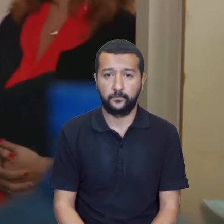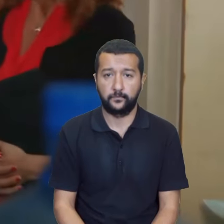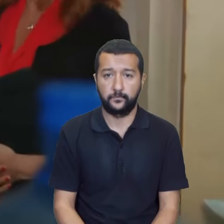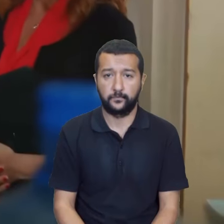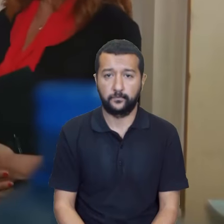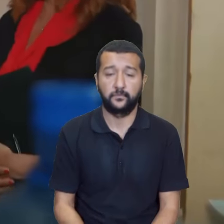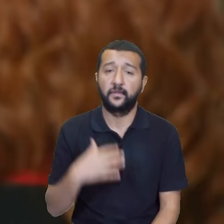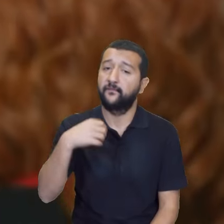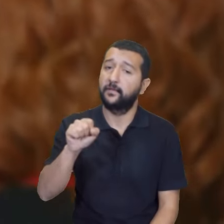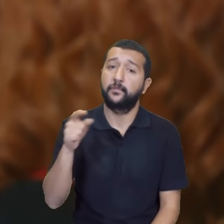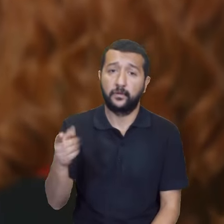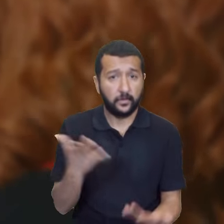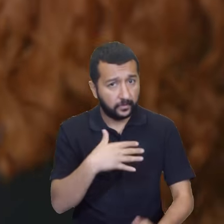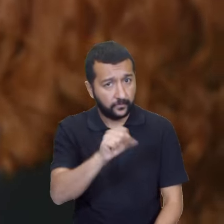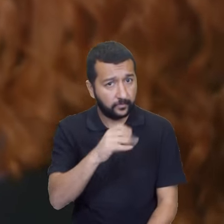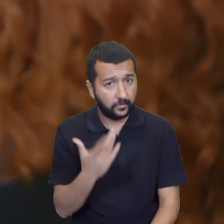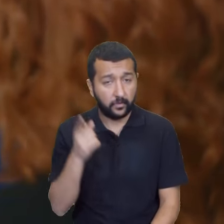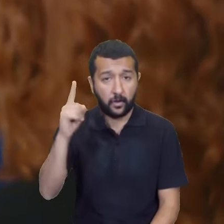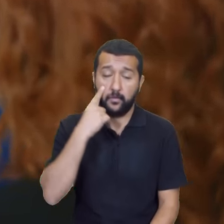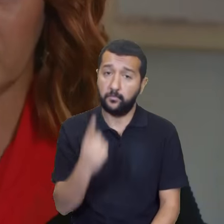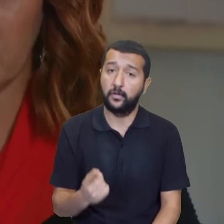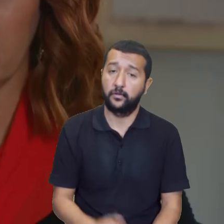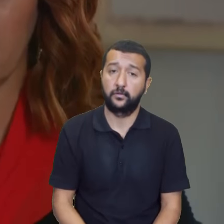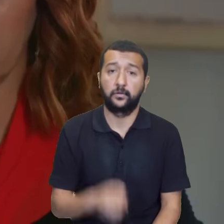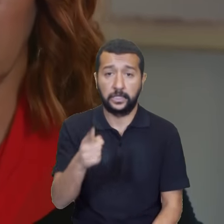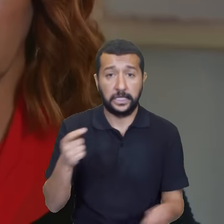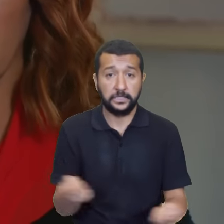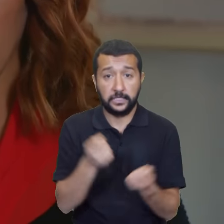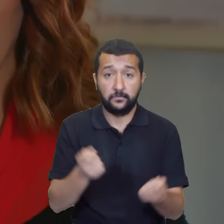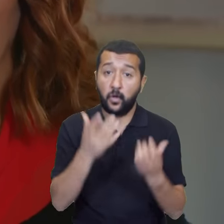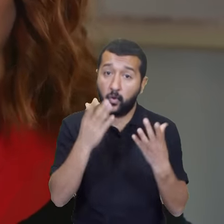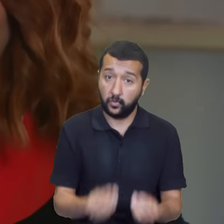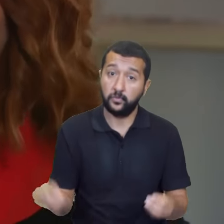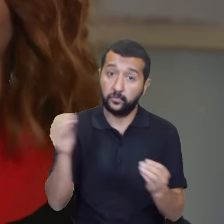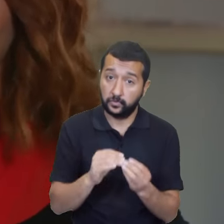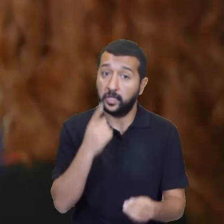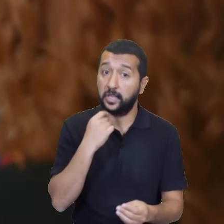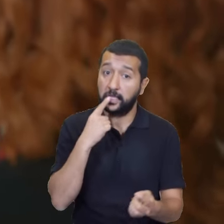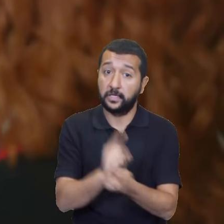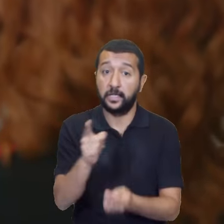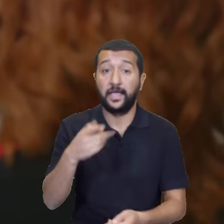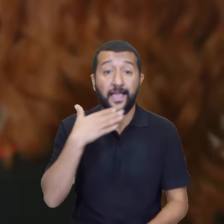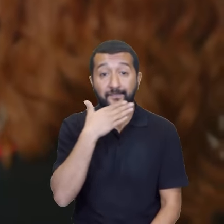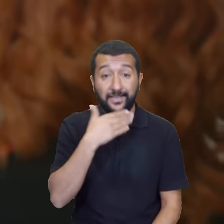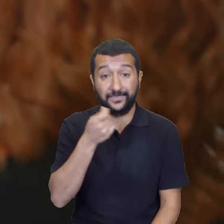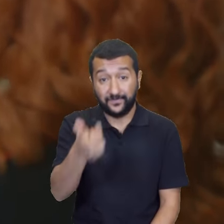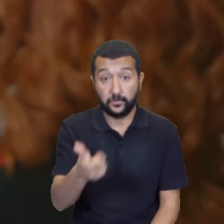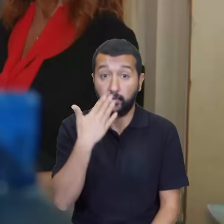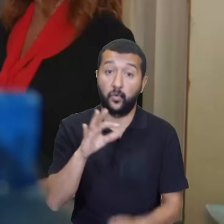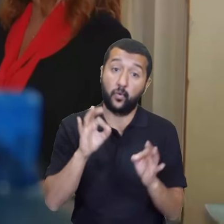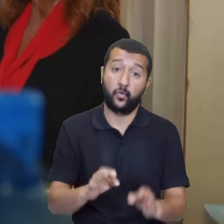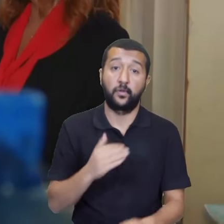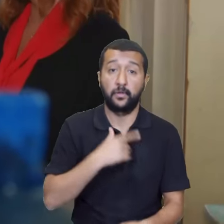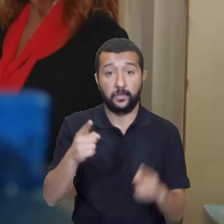Sucu. Vermedi. Nasıl vermedi ya? Allah Allah ya. Çalıştırmaya gelince canım Ayşen, cicim Ayşen. Avans vermeye gelince yok.